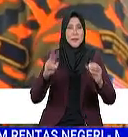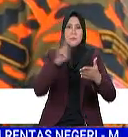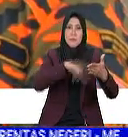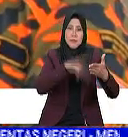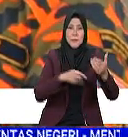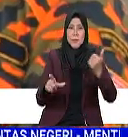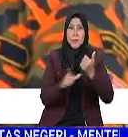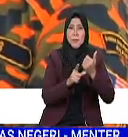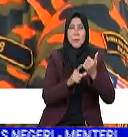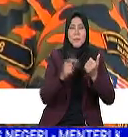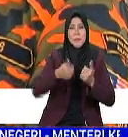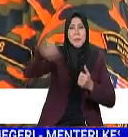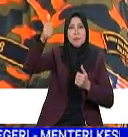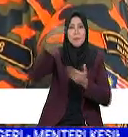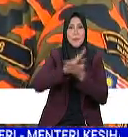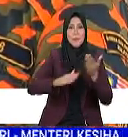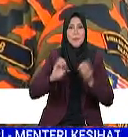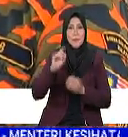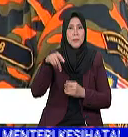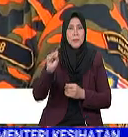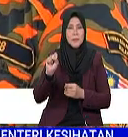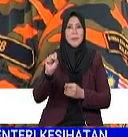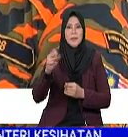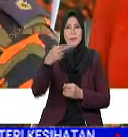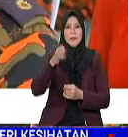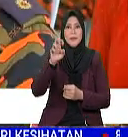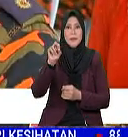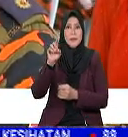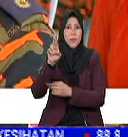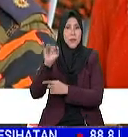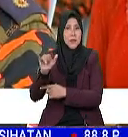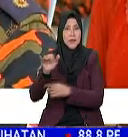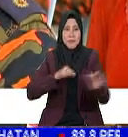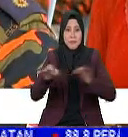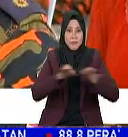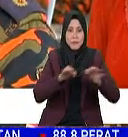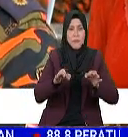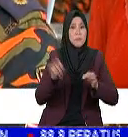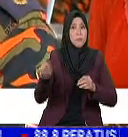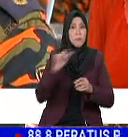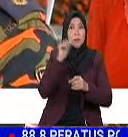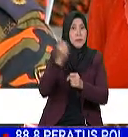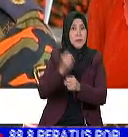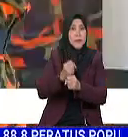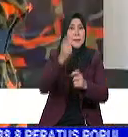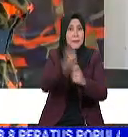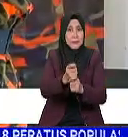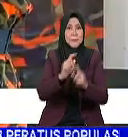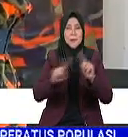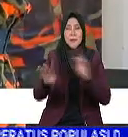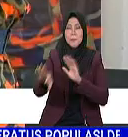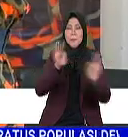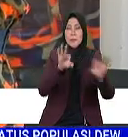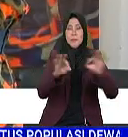dibacakan oleh penolong pengarah bagian operasi jbpm Hendri menjelaskan walaupun bukan berjabatan tetap namun mereka